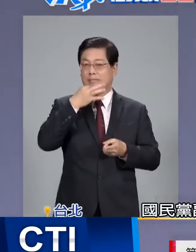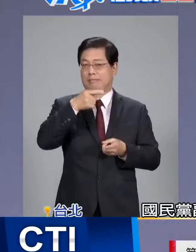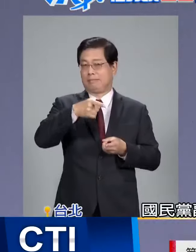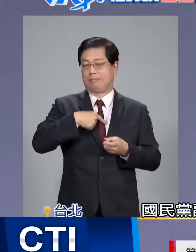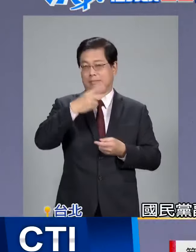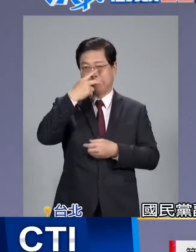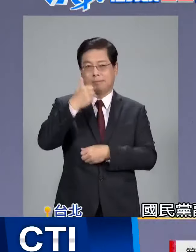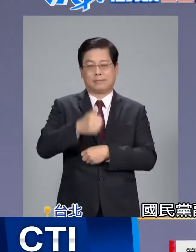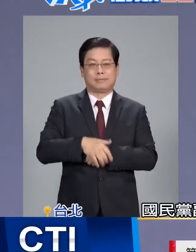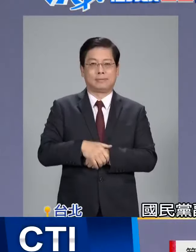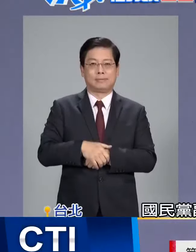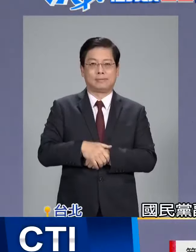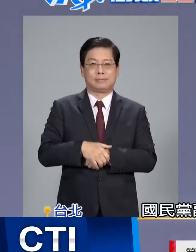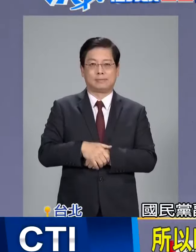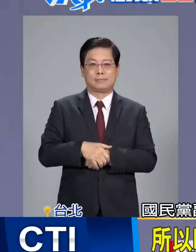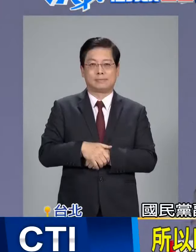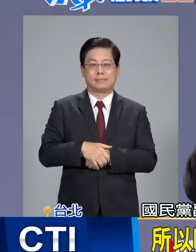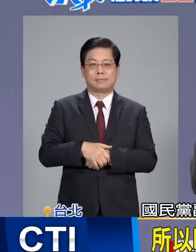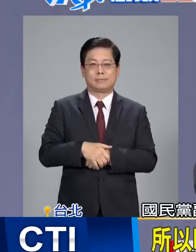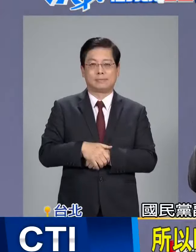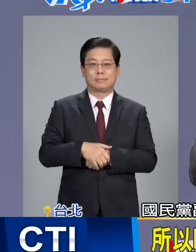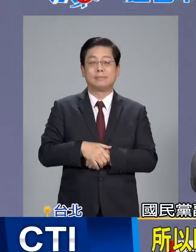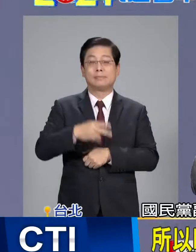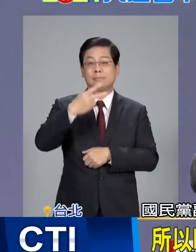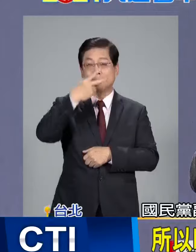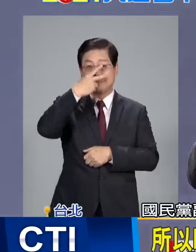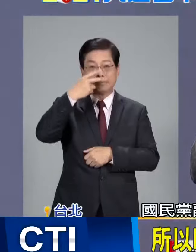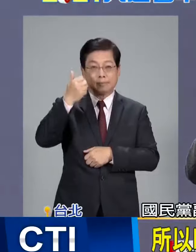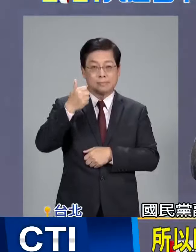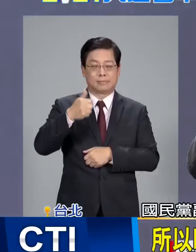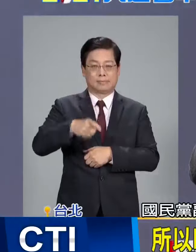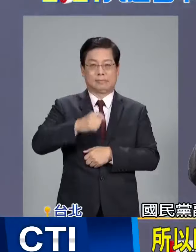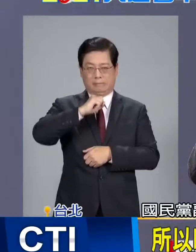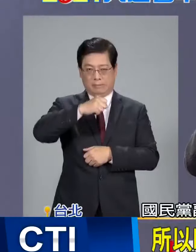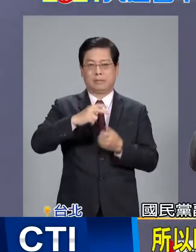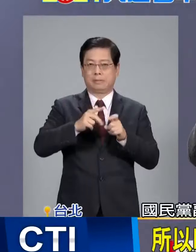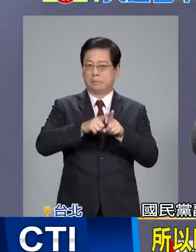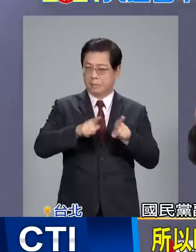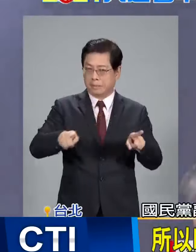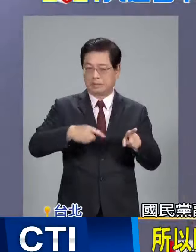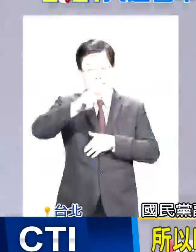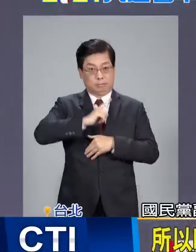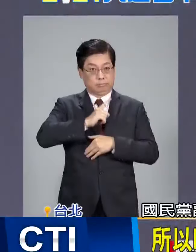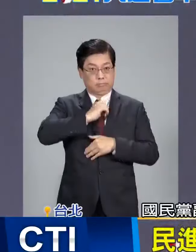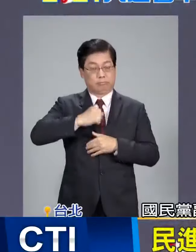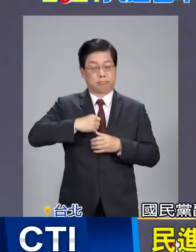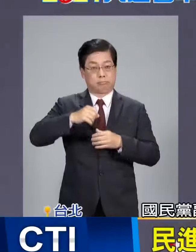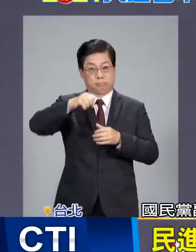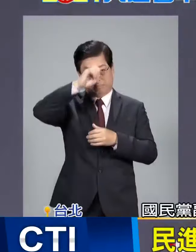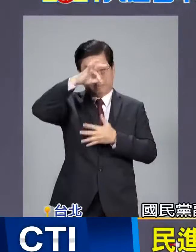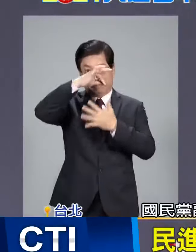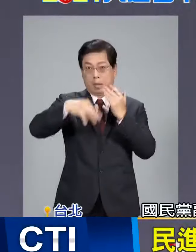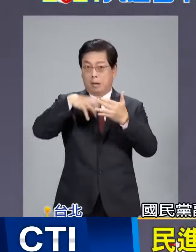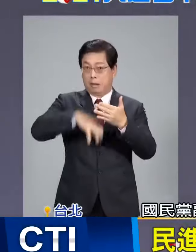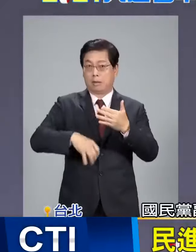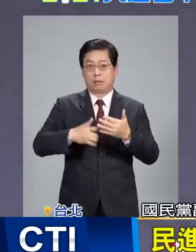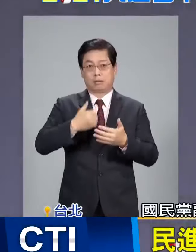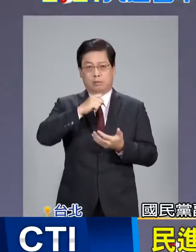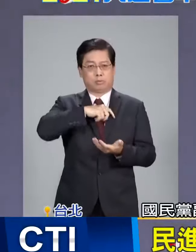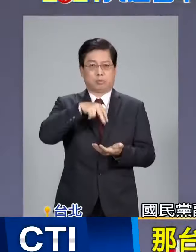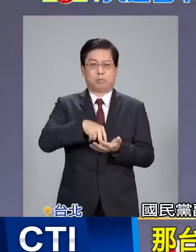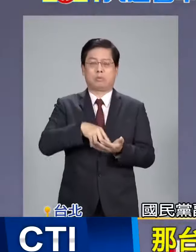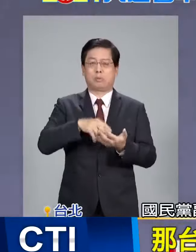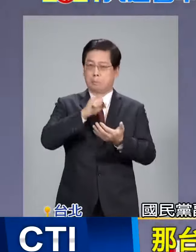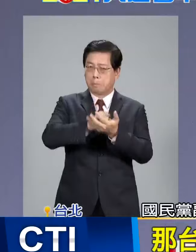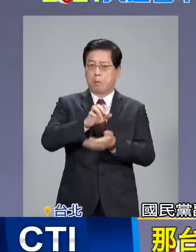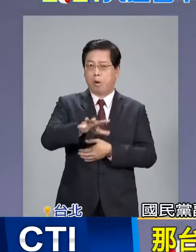德嘛。所以哈、哦，赖清德他是台湾和平的恐怖分子，民进党党纲不是就是台独党纲吗？